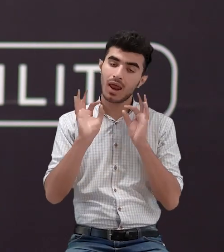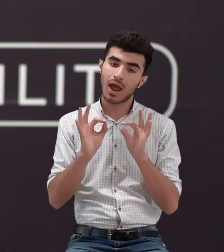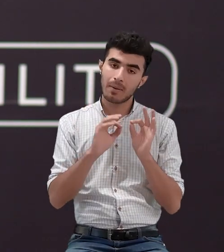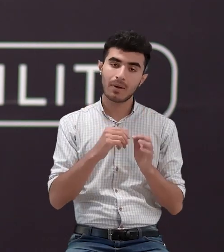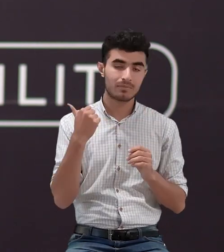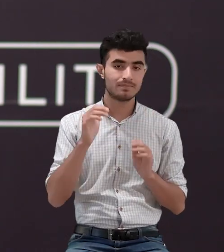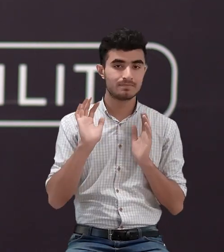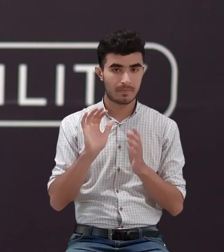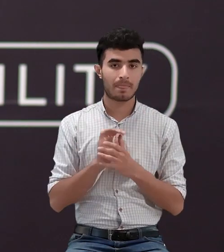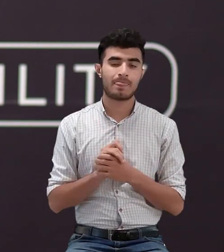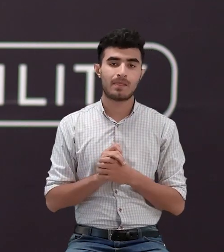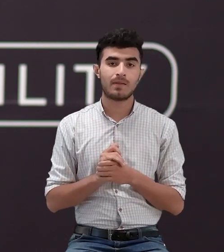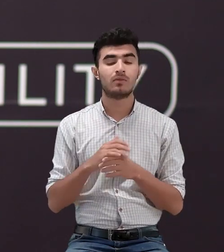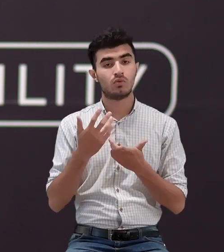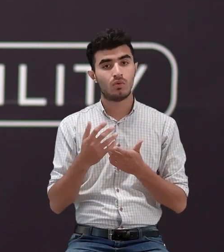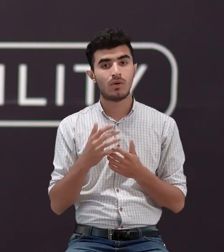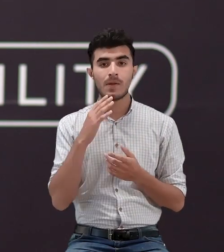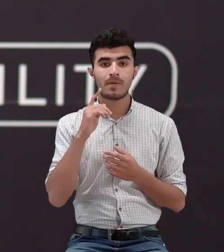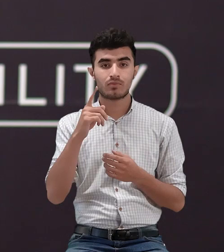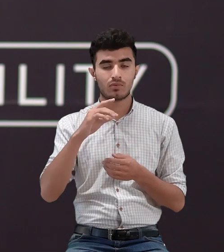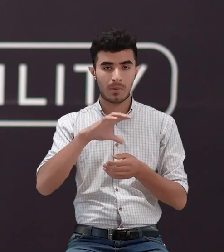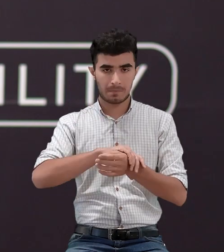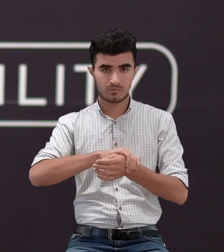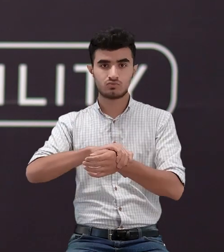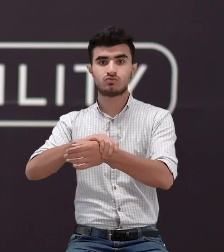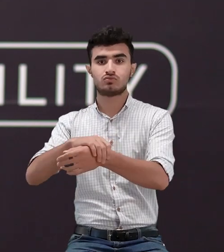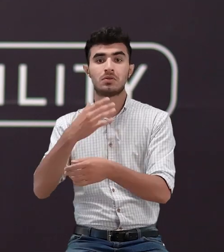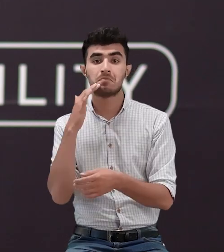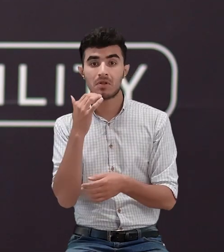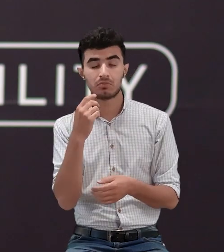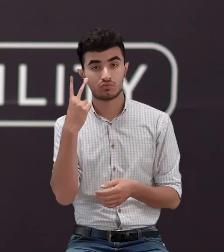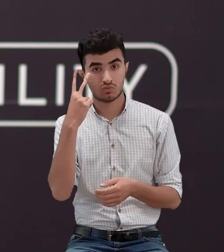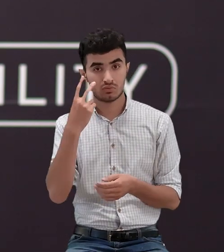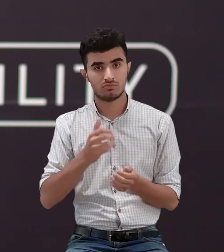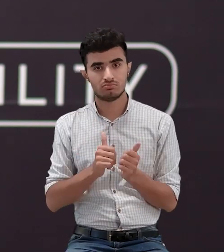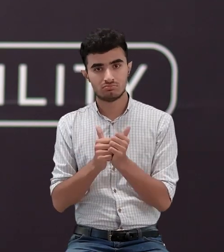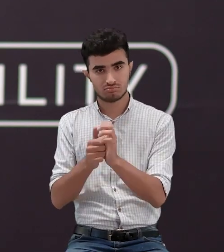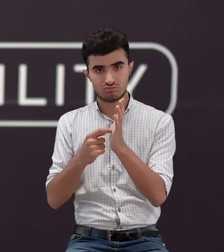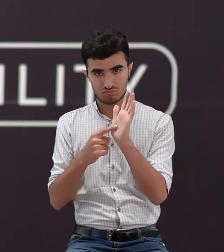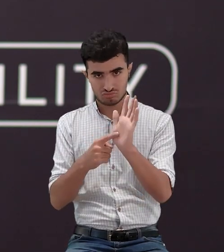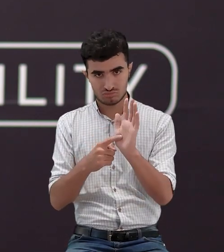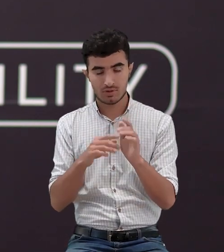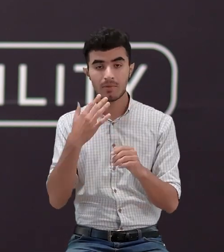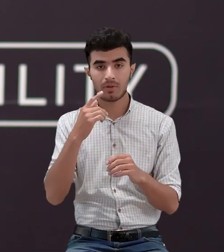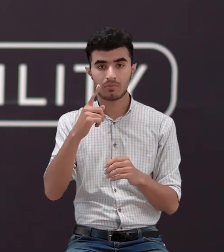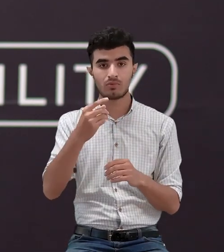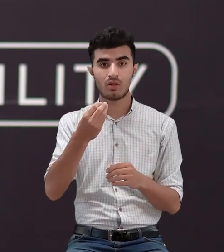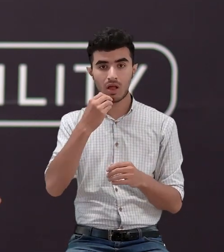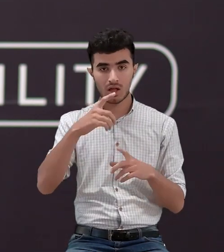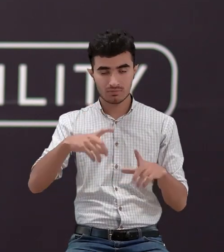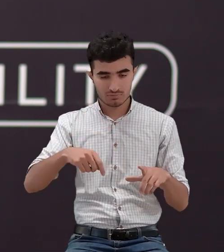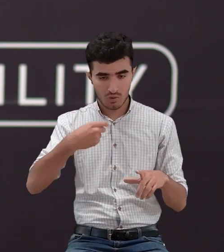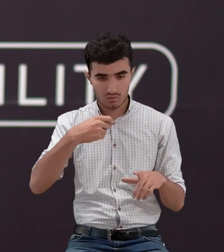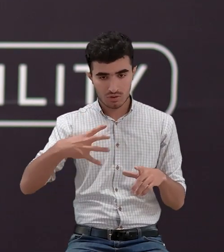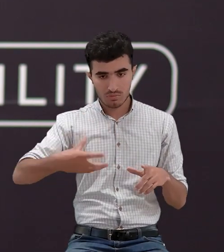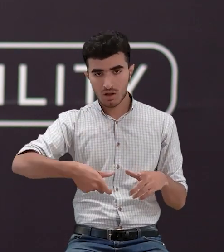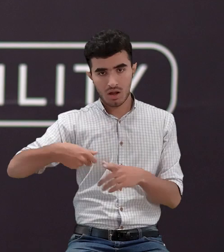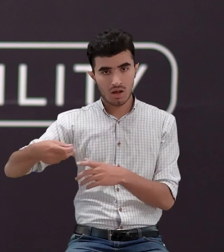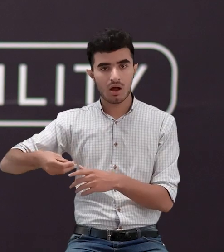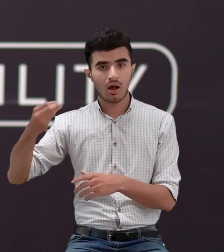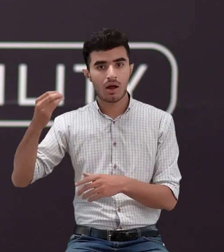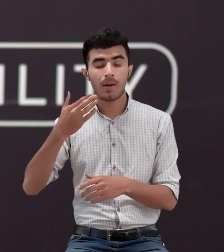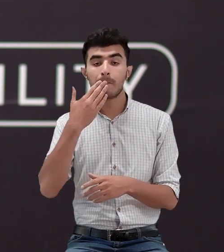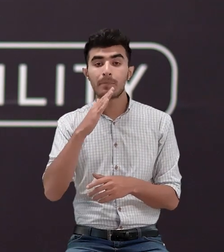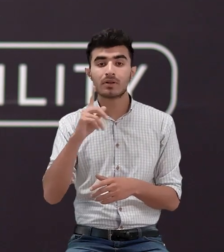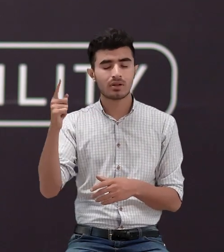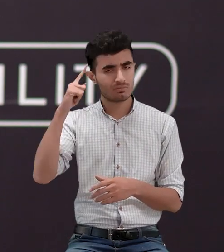طریقہ ہے آپ سے بات کرنے کا. ہو سکتا ہے وہ آپ کا بازو کھینچے صرف آپ کو کچھ دکھانے کے لیے. ہو سکتا ہے وہ آپ کی پلیٹ سے کھانا اٹھا لے کیونکہ اس کو